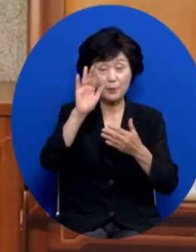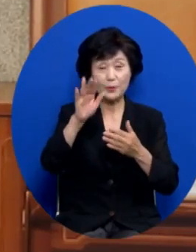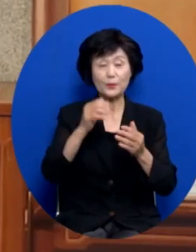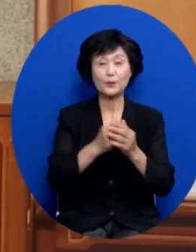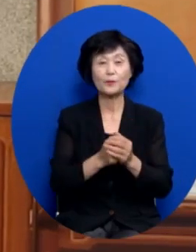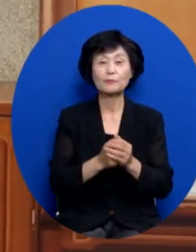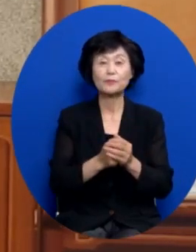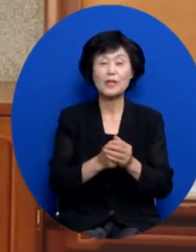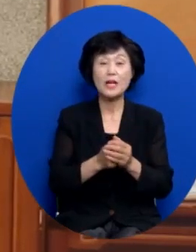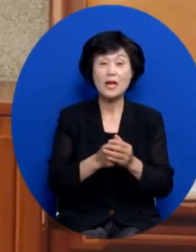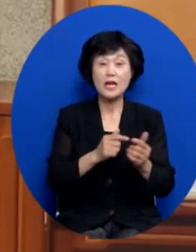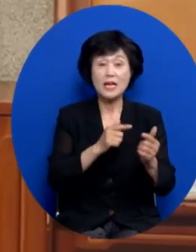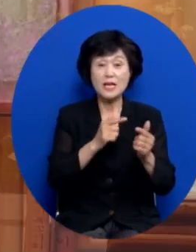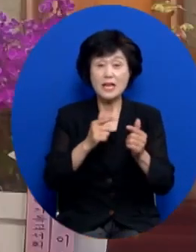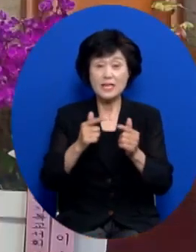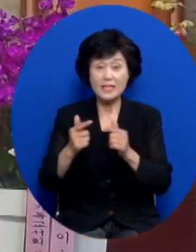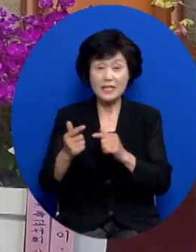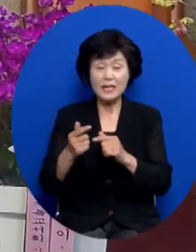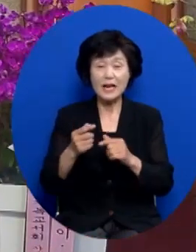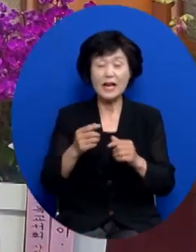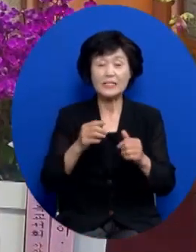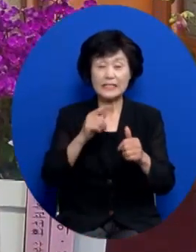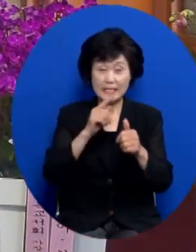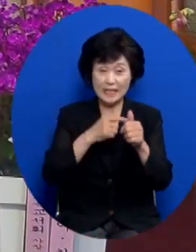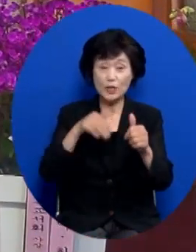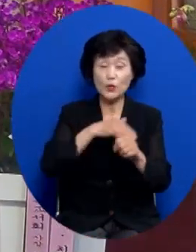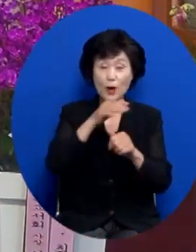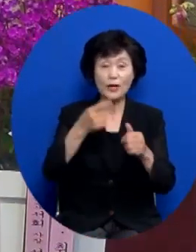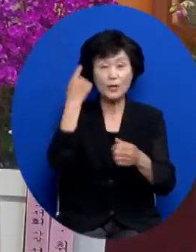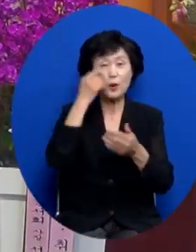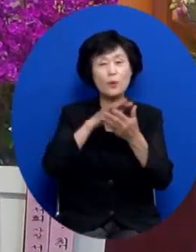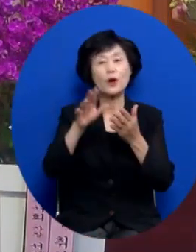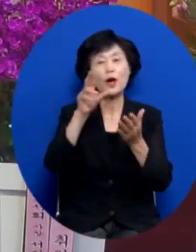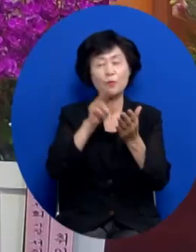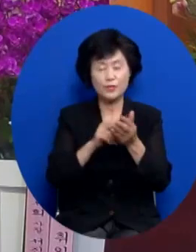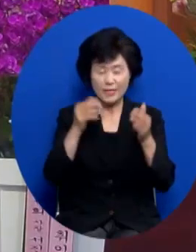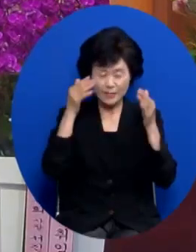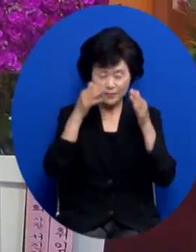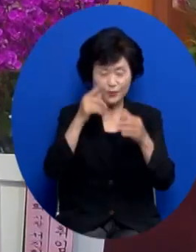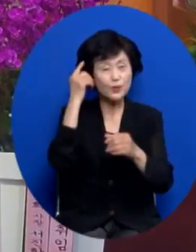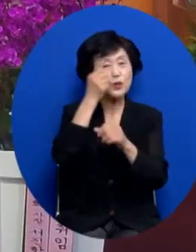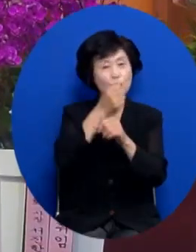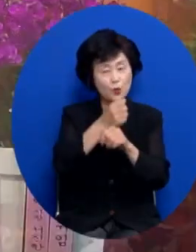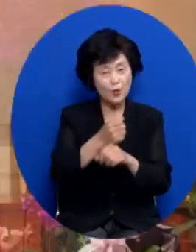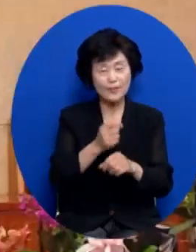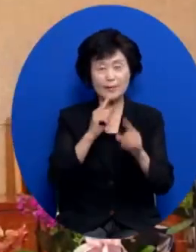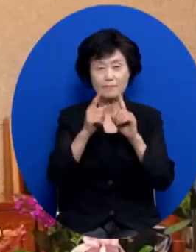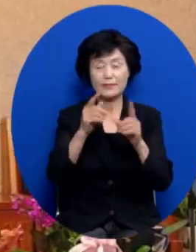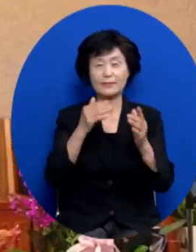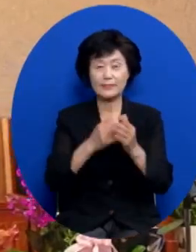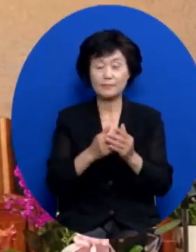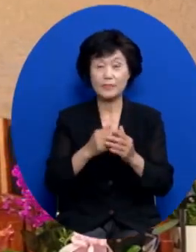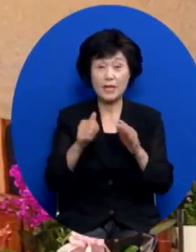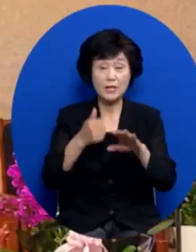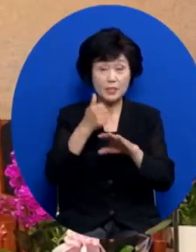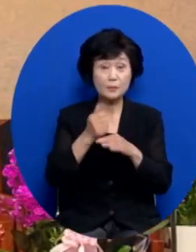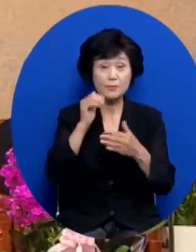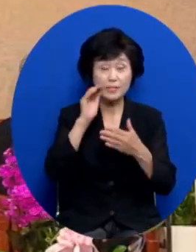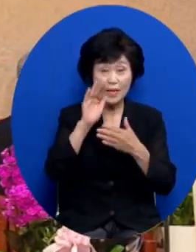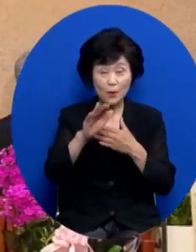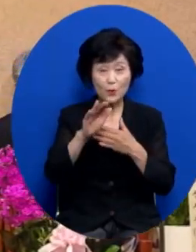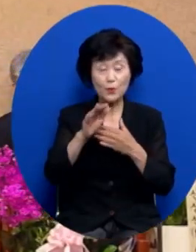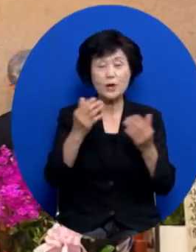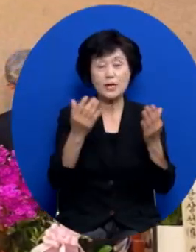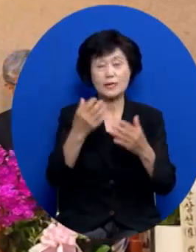평화 문제와 관련해 집중적으로 연구해 나갈 계획이라고 포부를 밝혔습니다. 신승민 원장은 취임식 이후 임기를